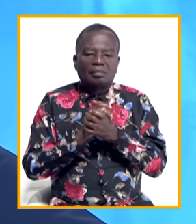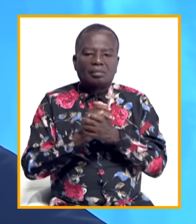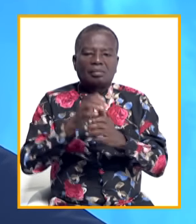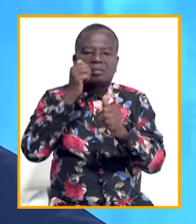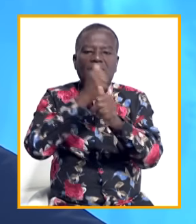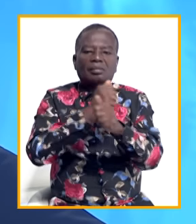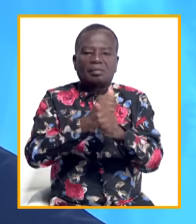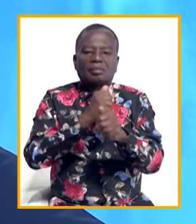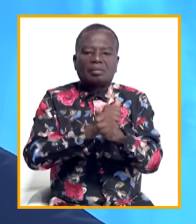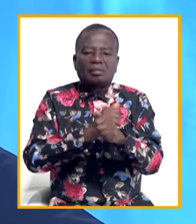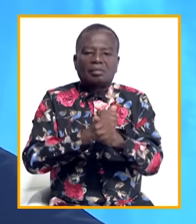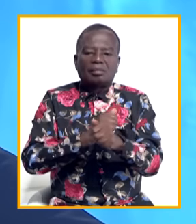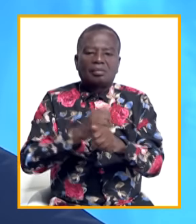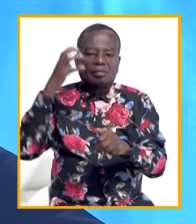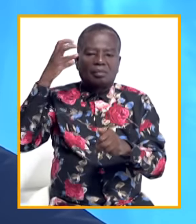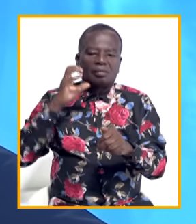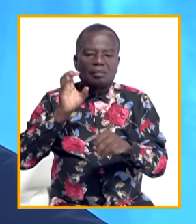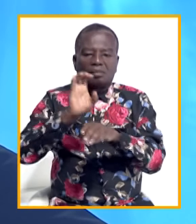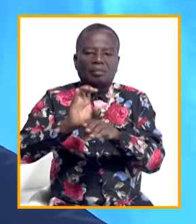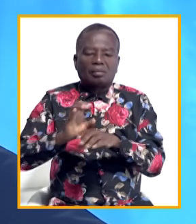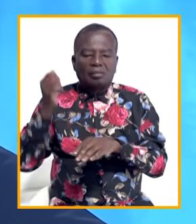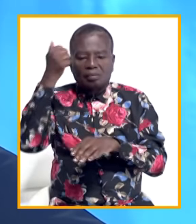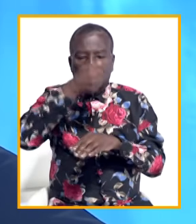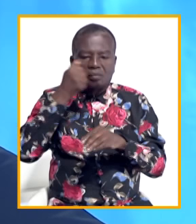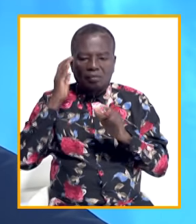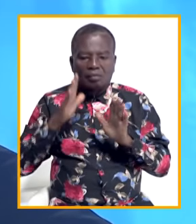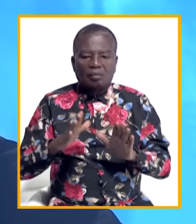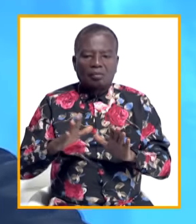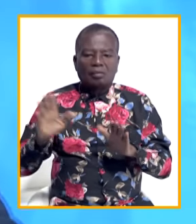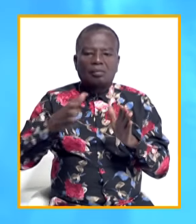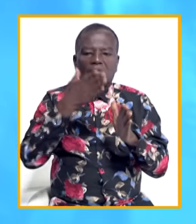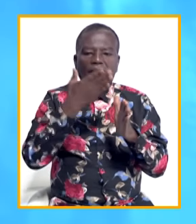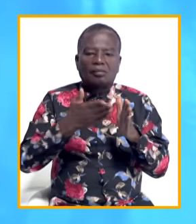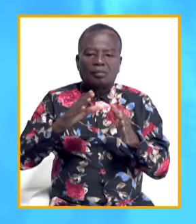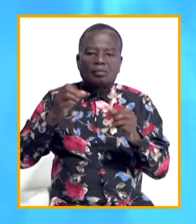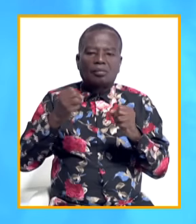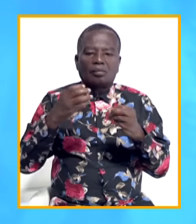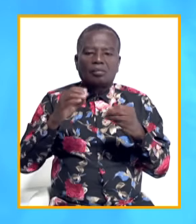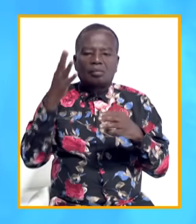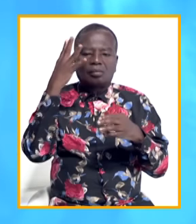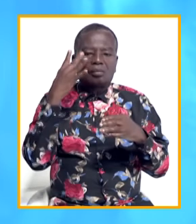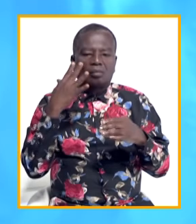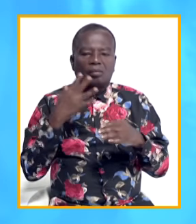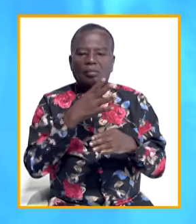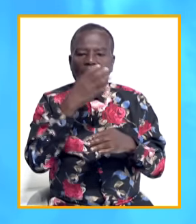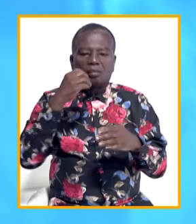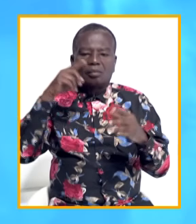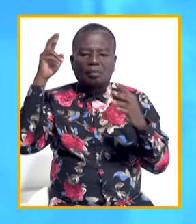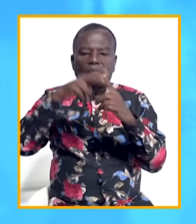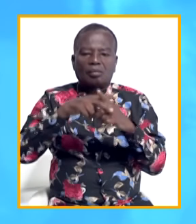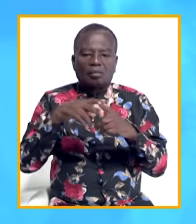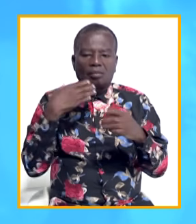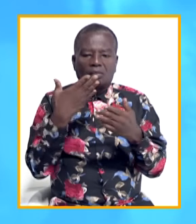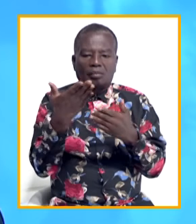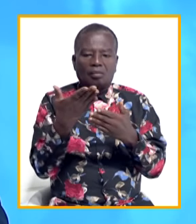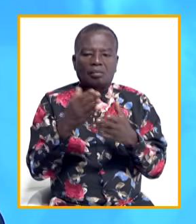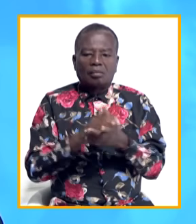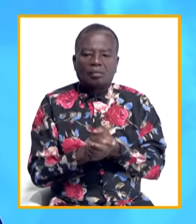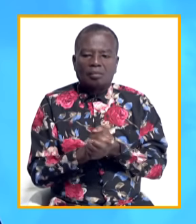Abidjan, capitale de la culture africaine, différentes facettes de l'art, plusieurs couleurs, avec un public au rendez-vous. Bienvenue au